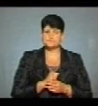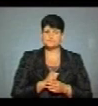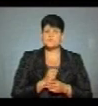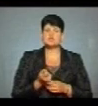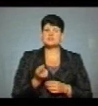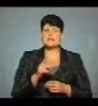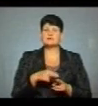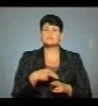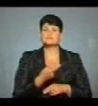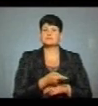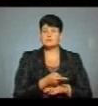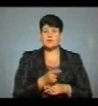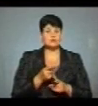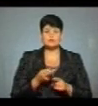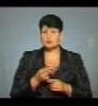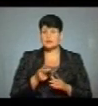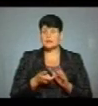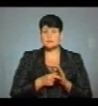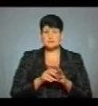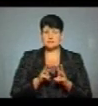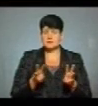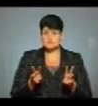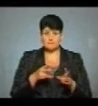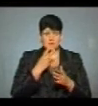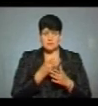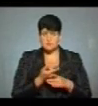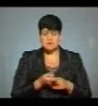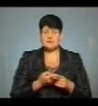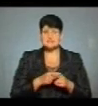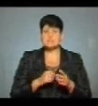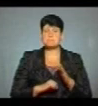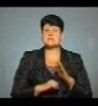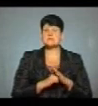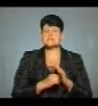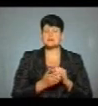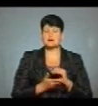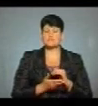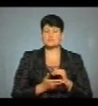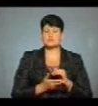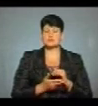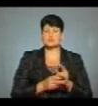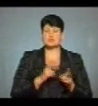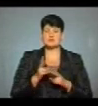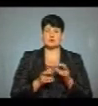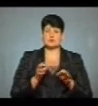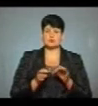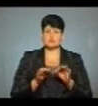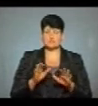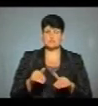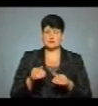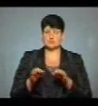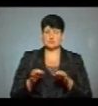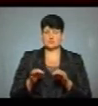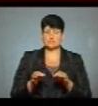джерела для її відшкодування. Якщо він цього не передбачив в цій постанові, то це є підставою для оскарження в суді і винесення судом рішення